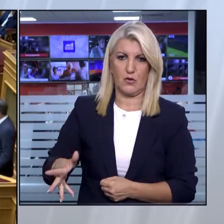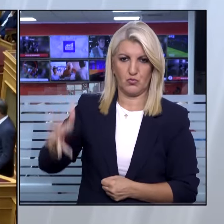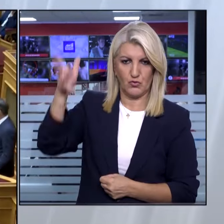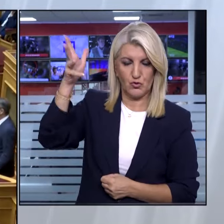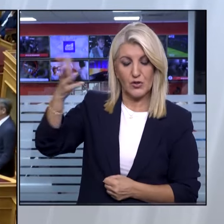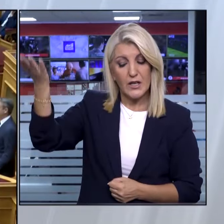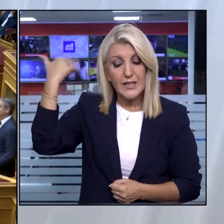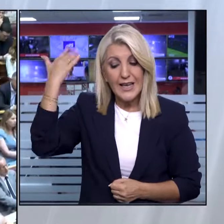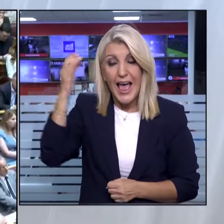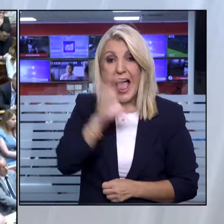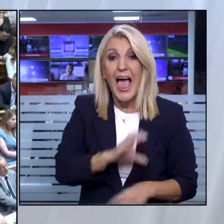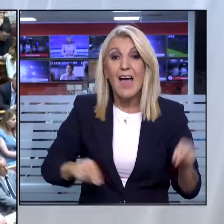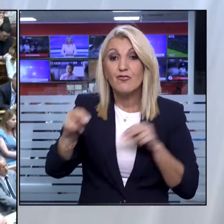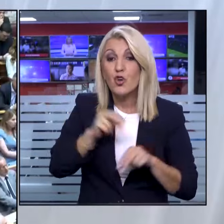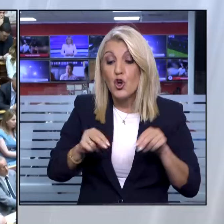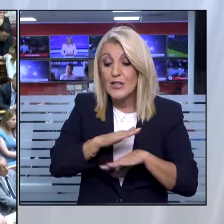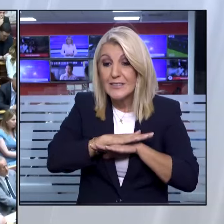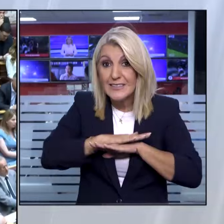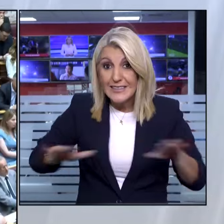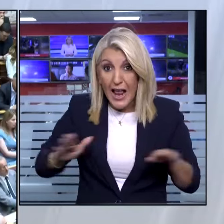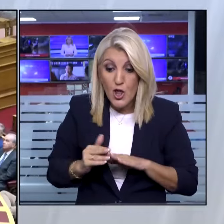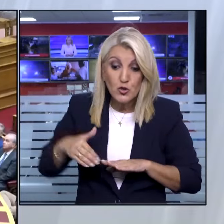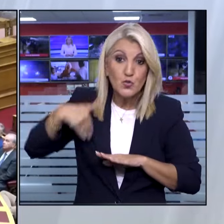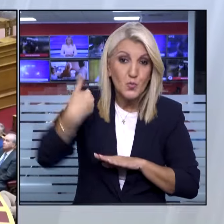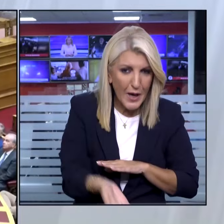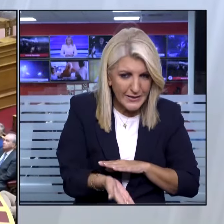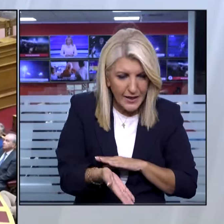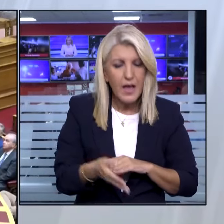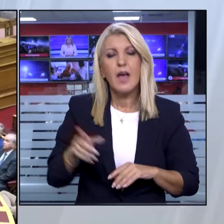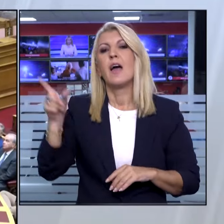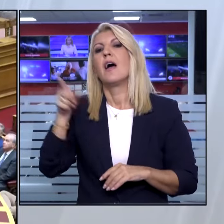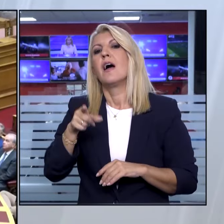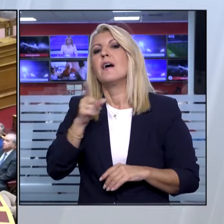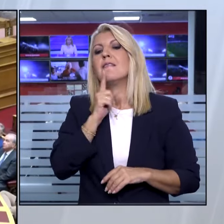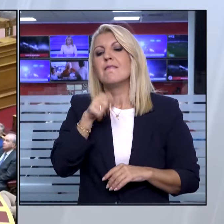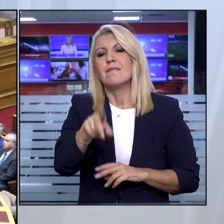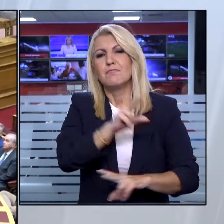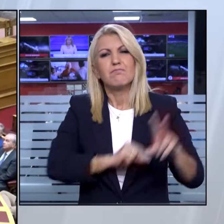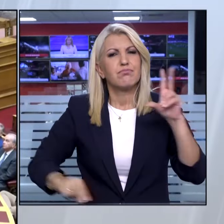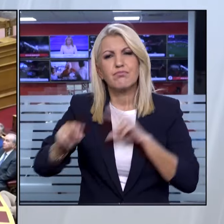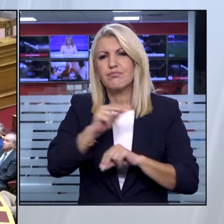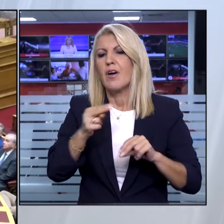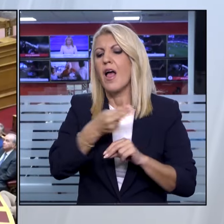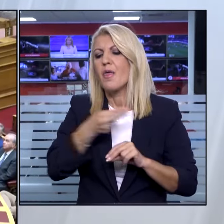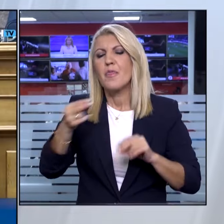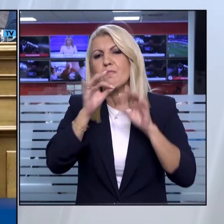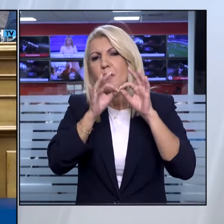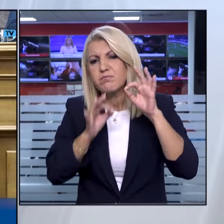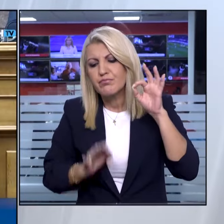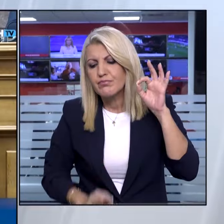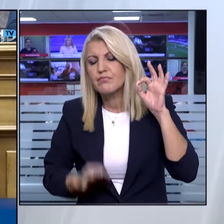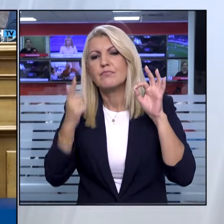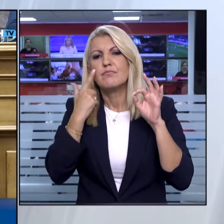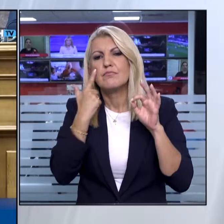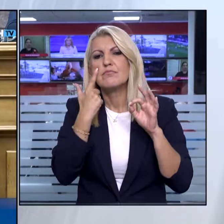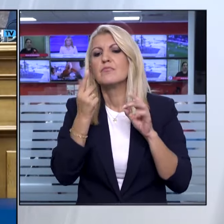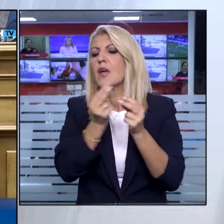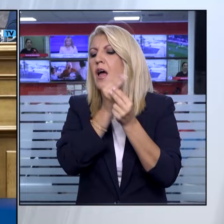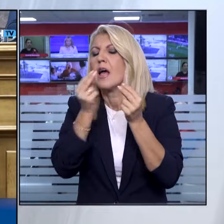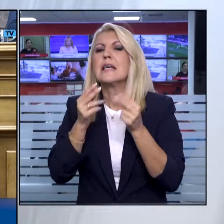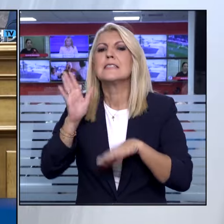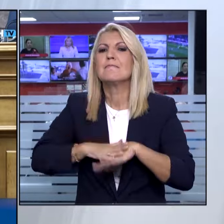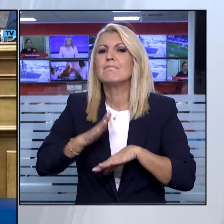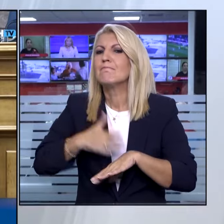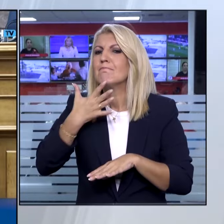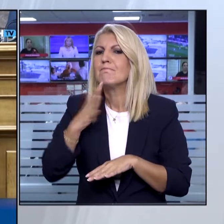αμέσως μετά τις ευρωεκλογές, μια συνεδρίασης που είχαν ζητήσει γαλάζιοι βουλευτές για να αναλυθούν τα αίτια του εκλογικού αποτελέσματος, με τον